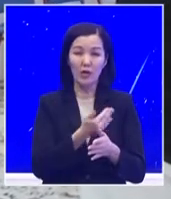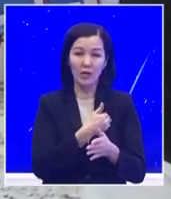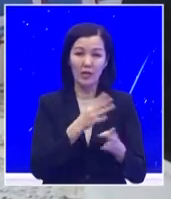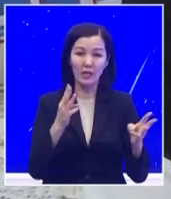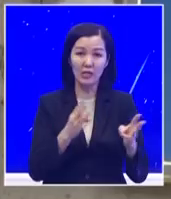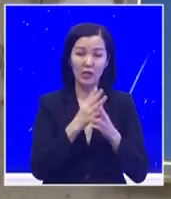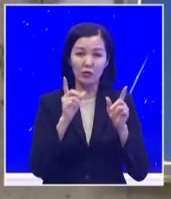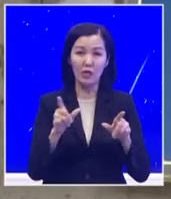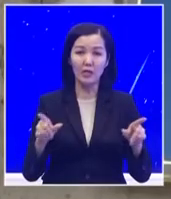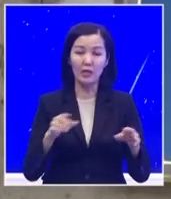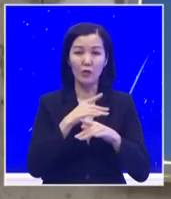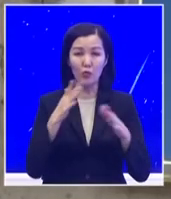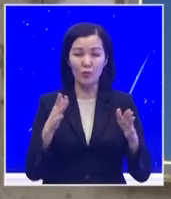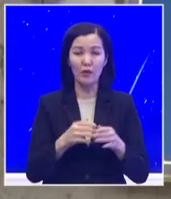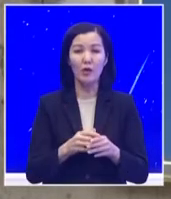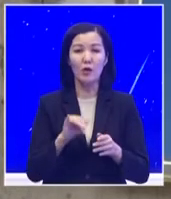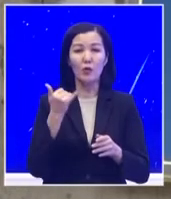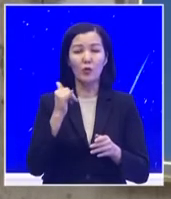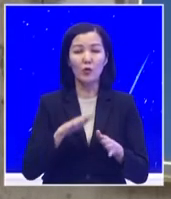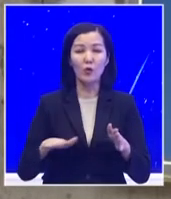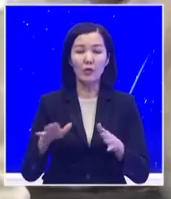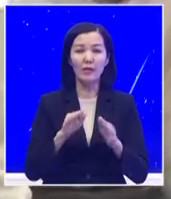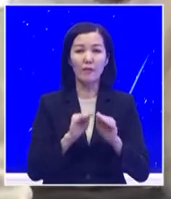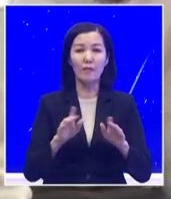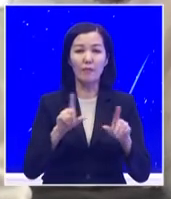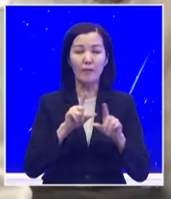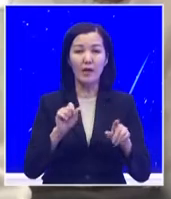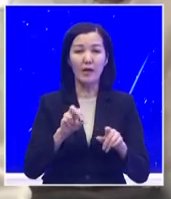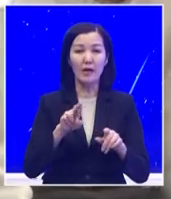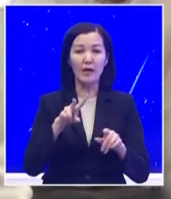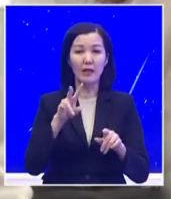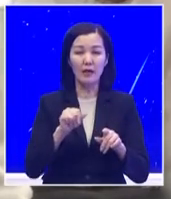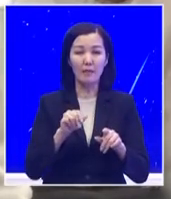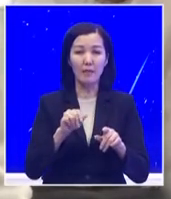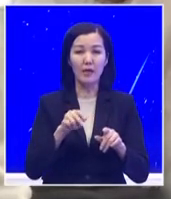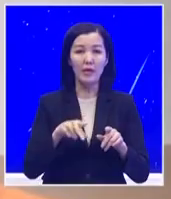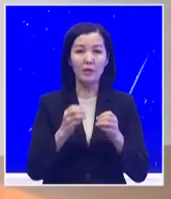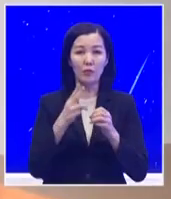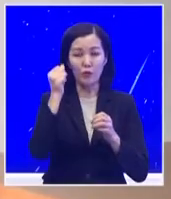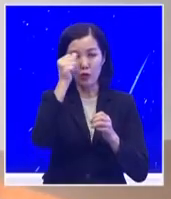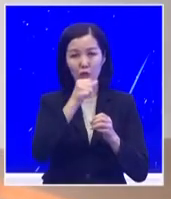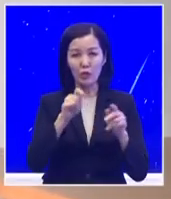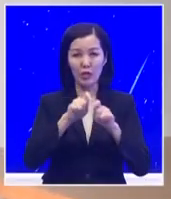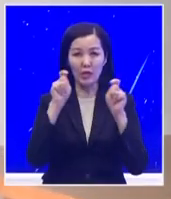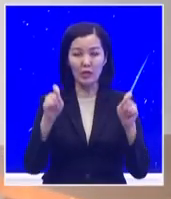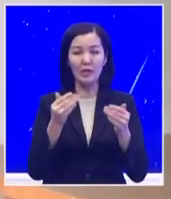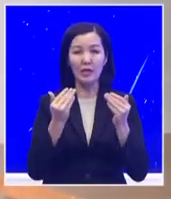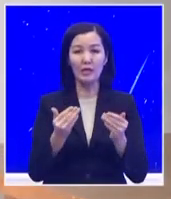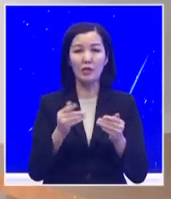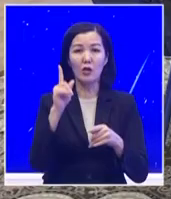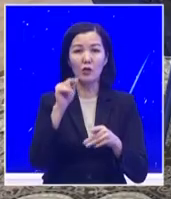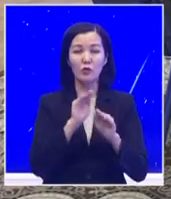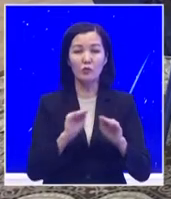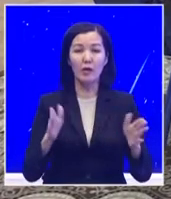саны артып келеді. Ал бұл Ұйғыр ауданындағы Аяла балабақшасы. Мекеме 2012 жылы жұмысын бастаған. Қазір мұнда 100